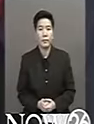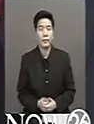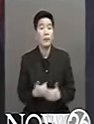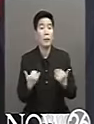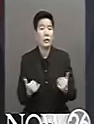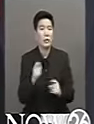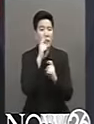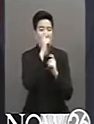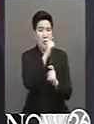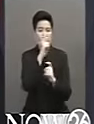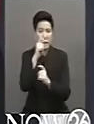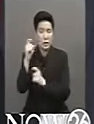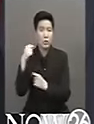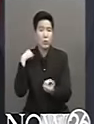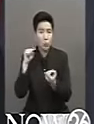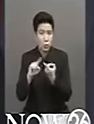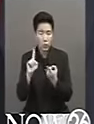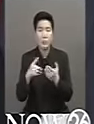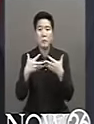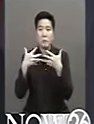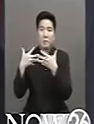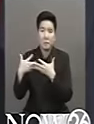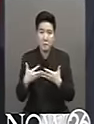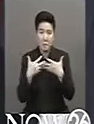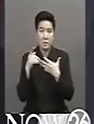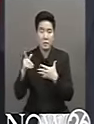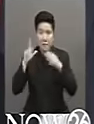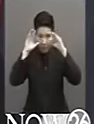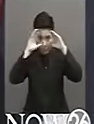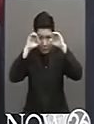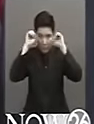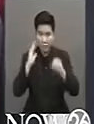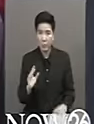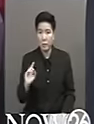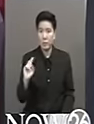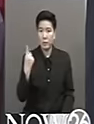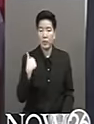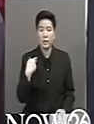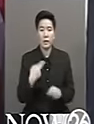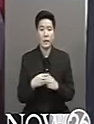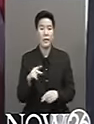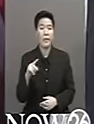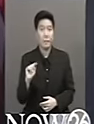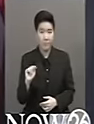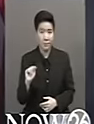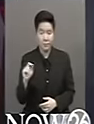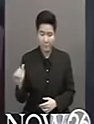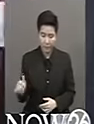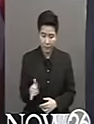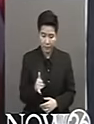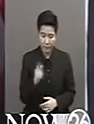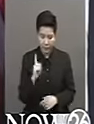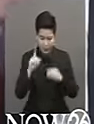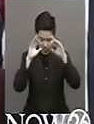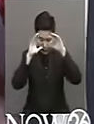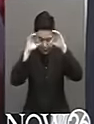ด้านปัจจัยเสี่ยงจากการเปลี่ยนแปลงผู้นำสหรัฐหลังการเลือกตั้งประธานาธิบดีโดยนายััมาเป็น